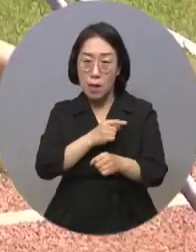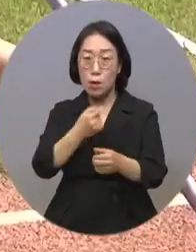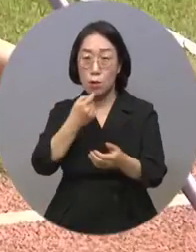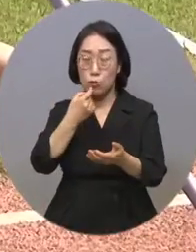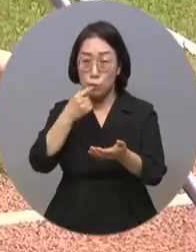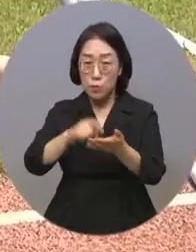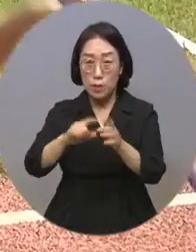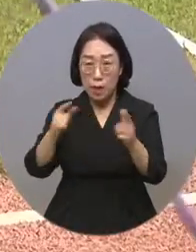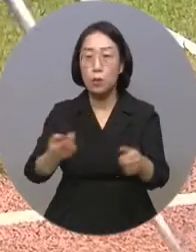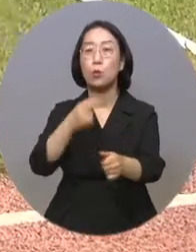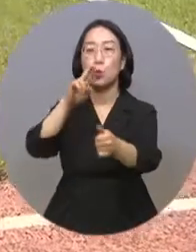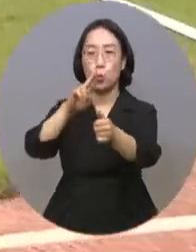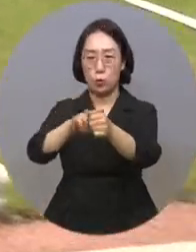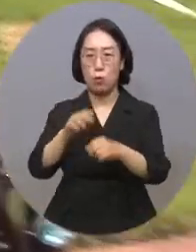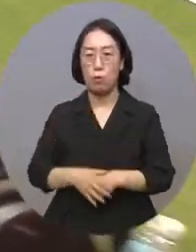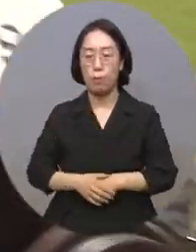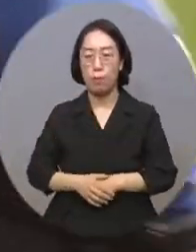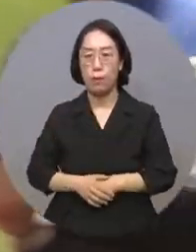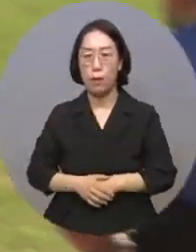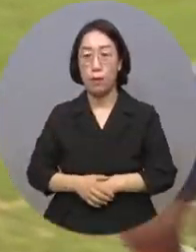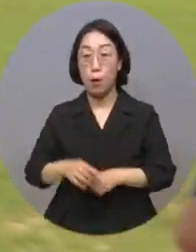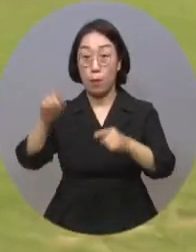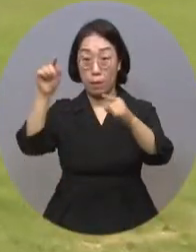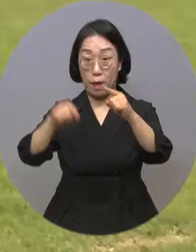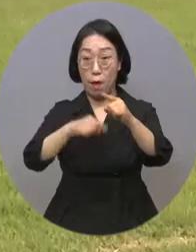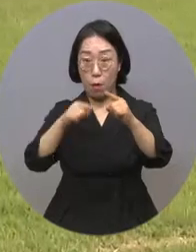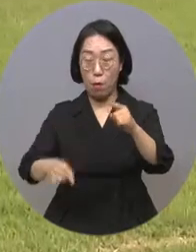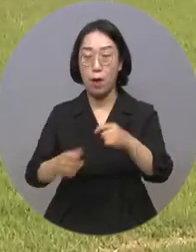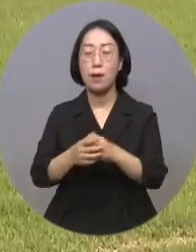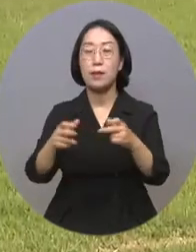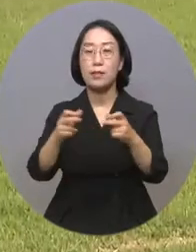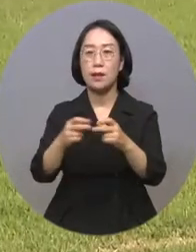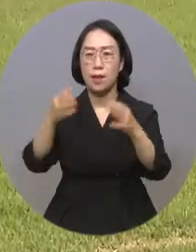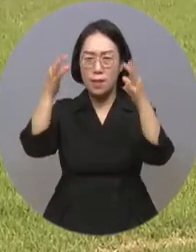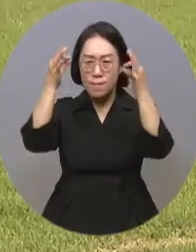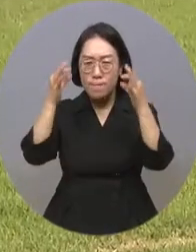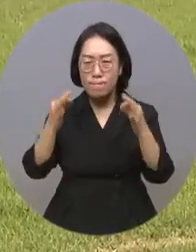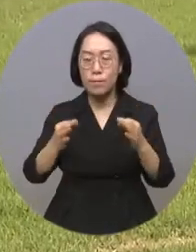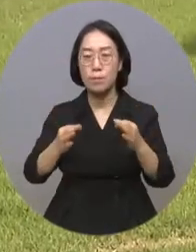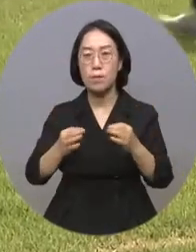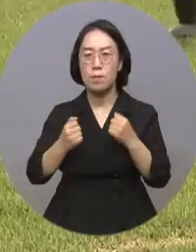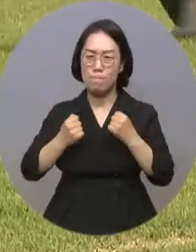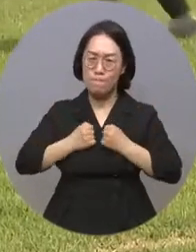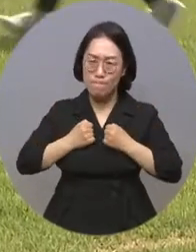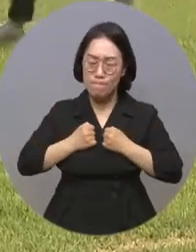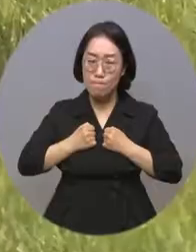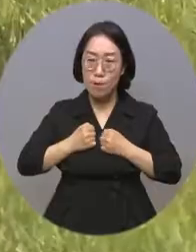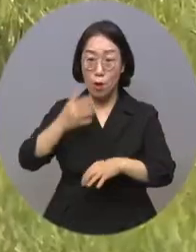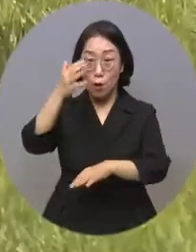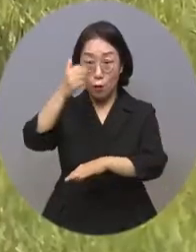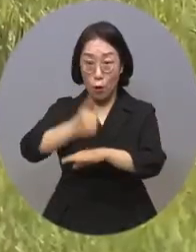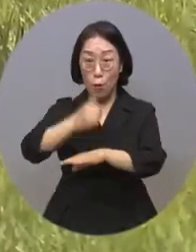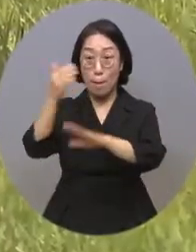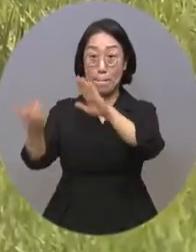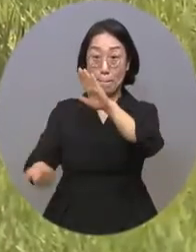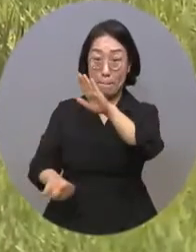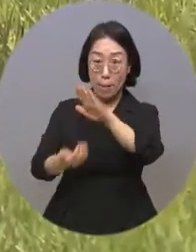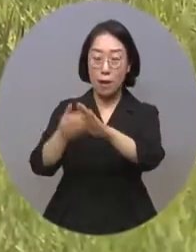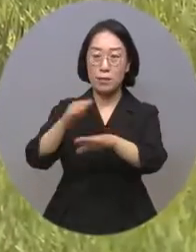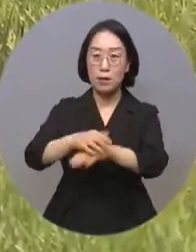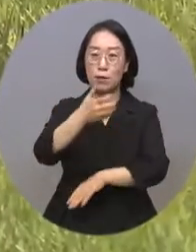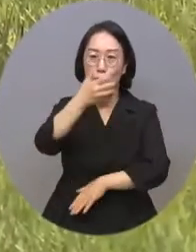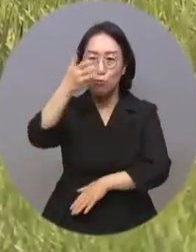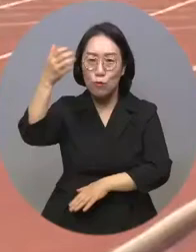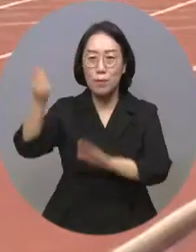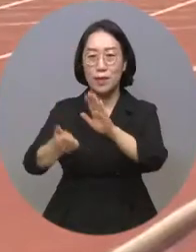도전입니다. 이번 대회를 통하여 장애인들이 흘리는 땀방울이 좋은 결실을 맺고 모든 장애인들에게도 꿈과